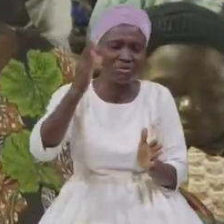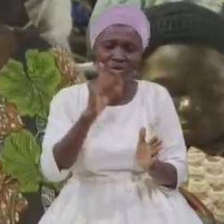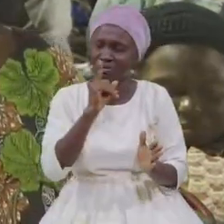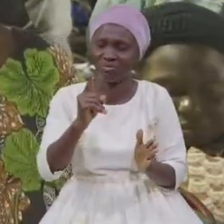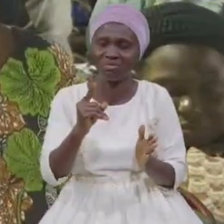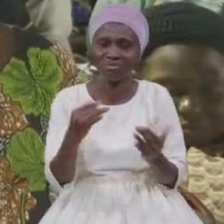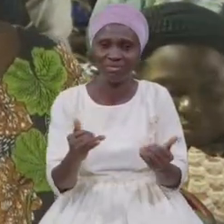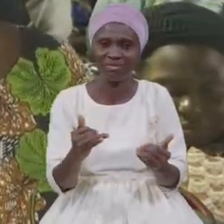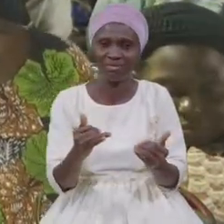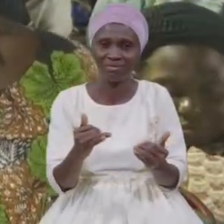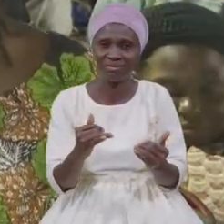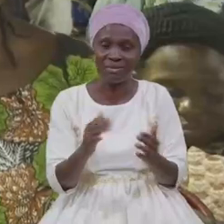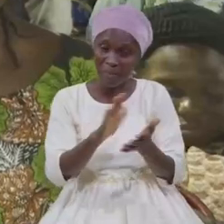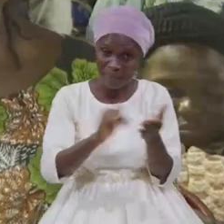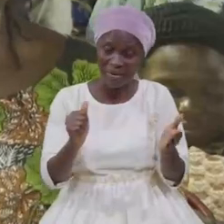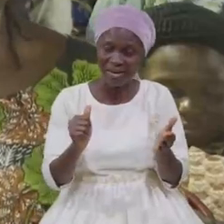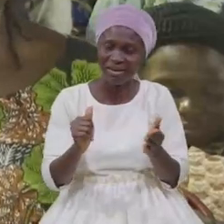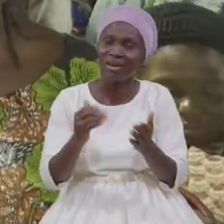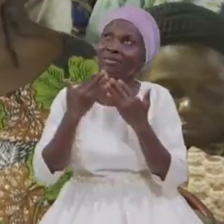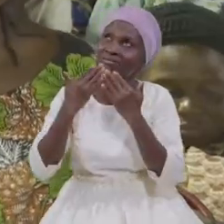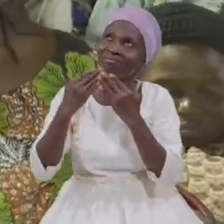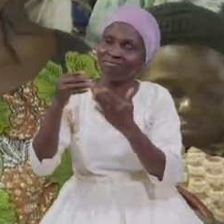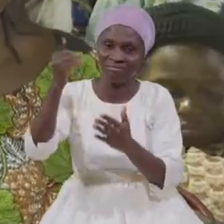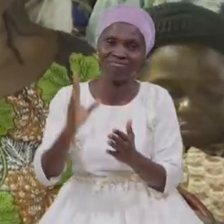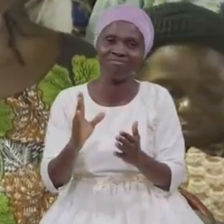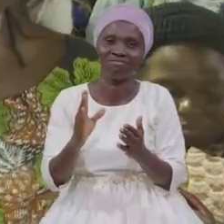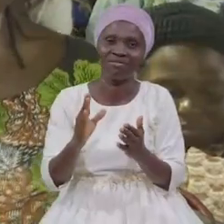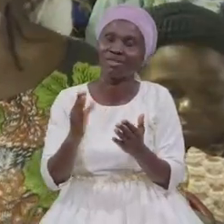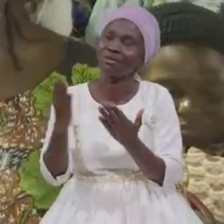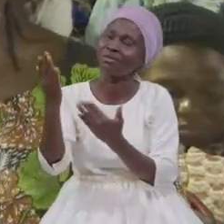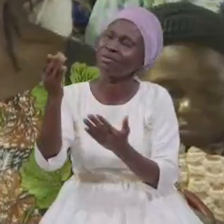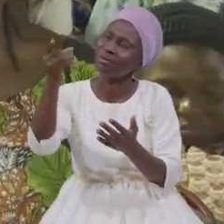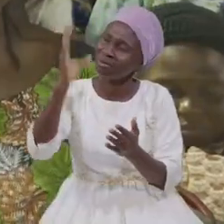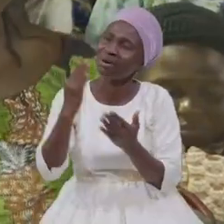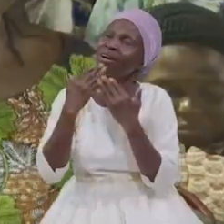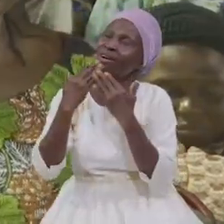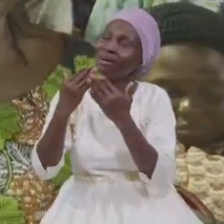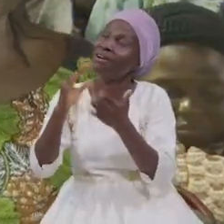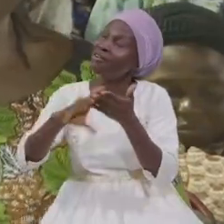Remercie-le parce que ses promesses sont oui et amen.